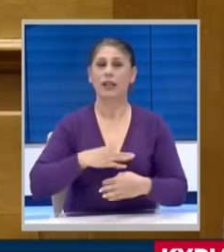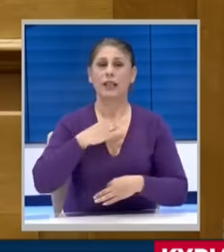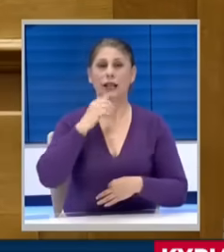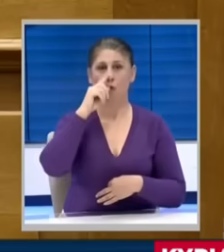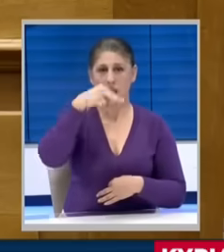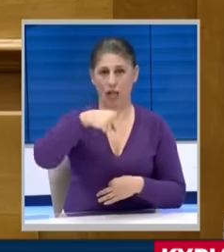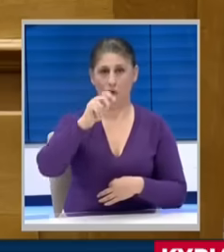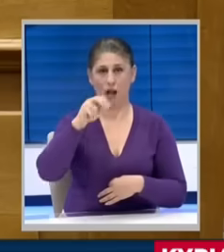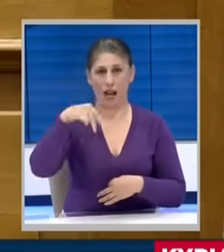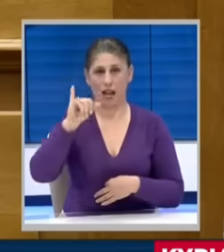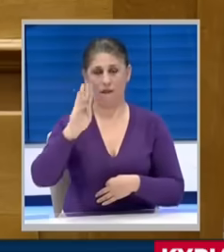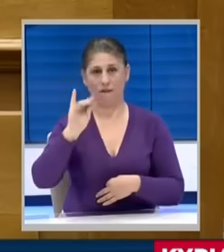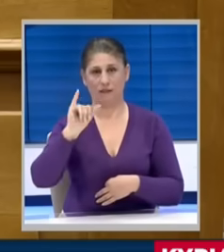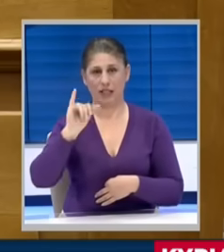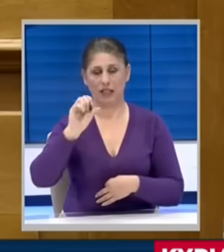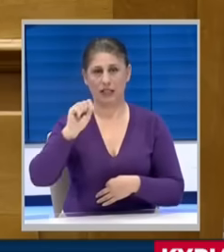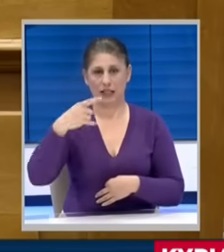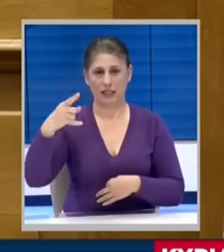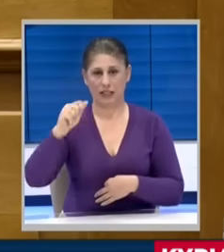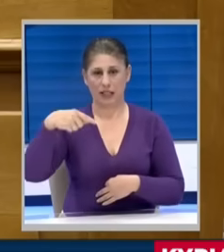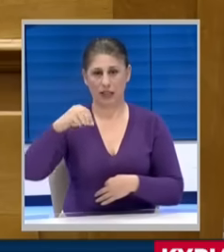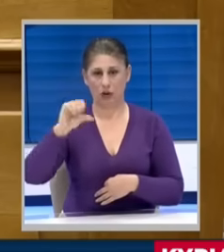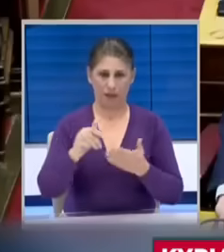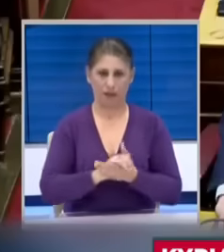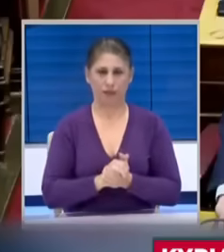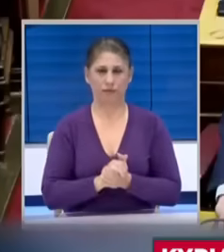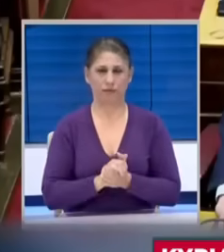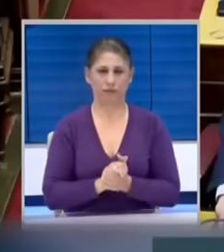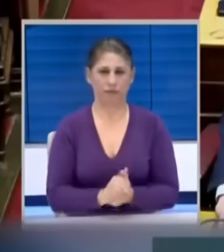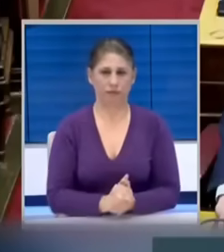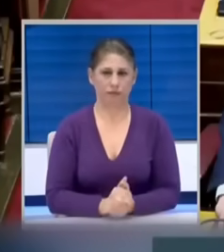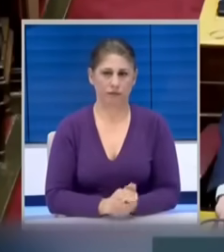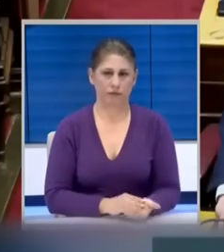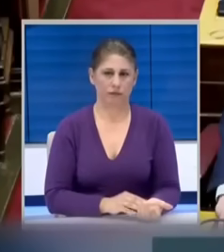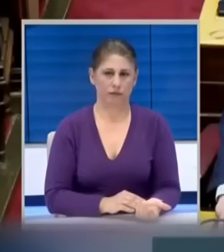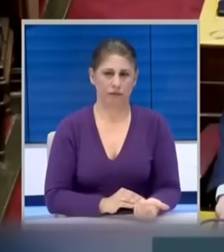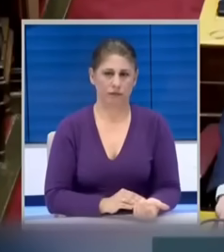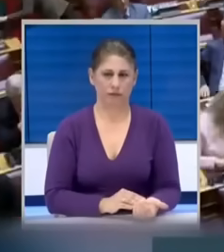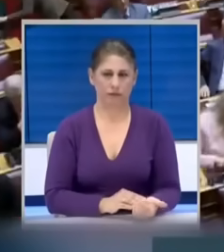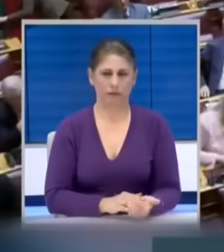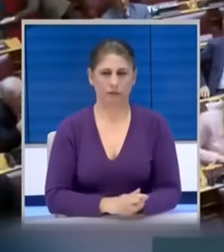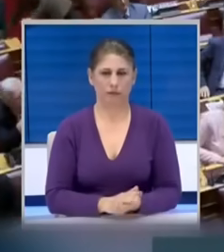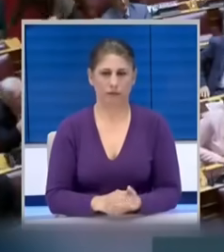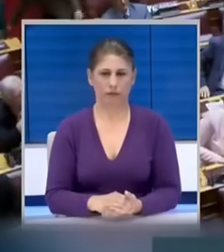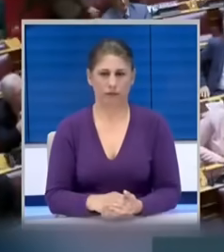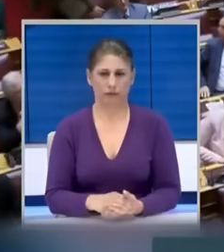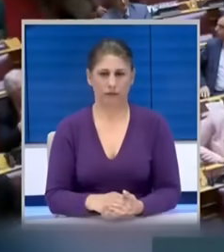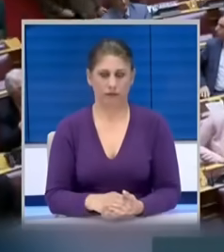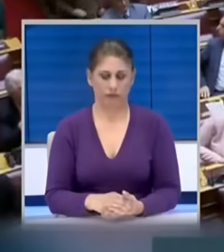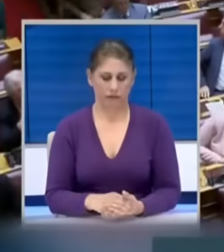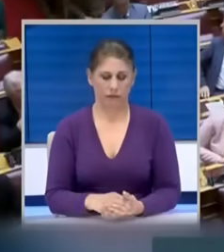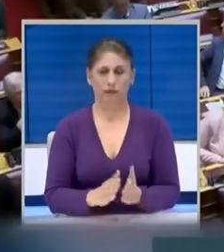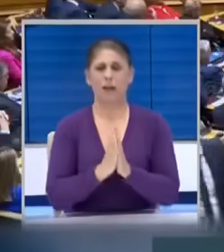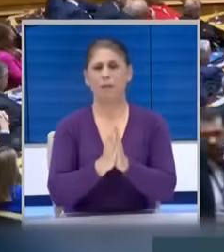Αλιβιζάτου. Εξ όσων γνωρίζω, συνεργάτη σας. Παρακαλώ, παρακαλώ κύριε Ανδρουλάκη, παρακαλώ,